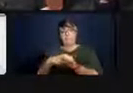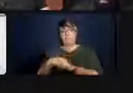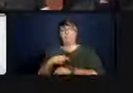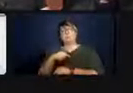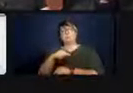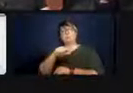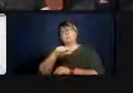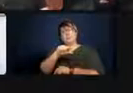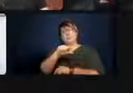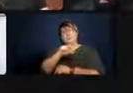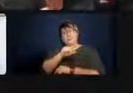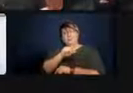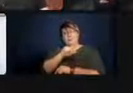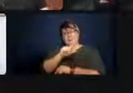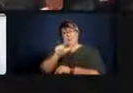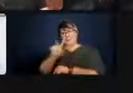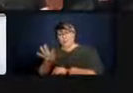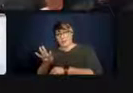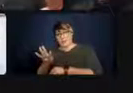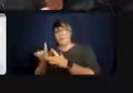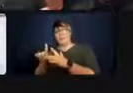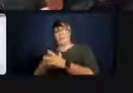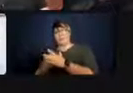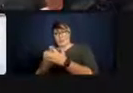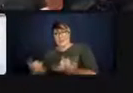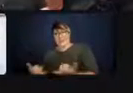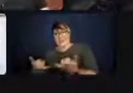لكي نتمكن من